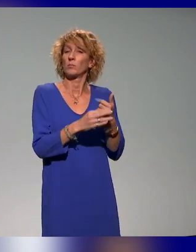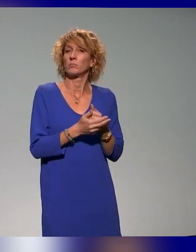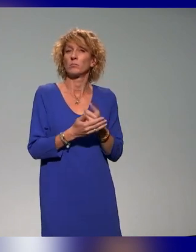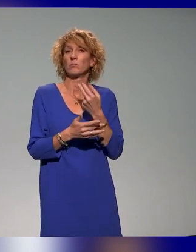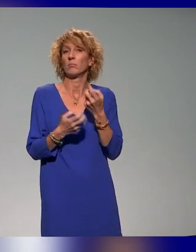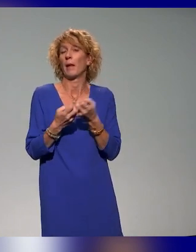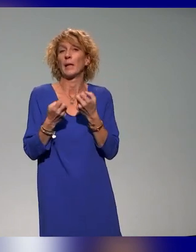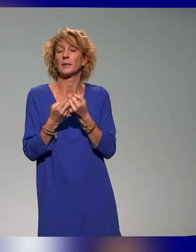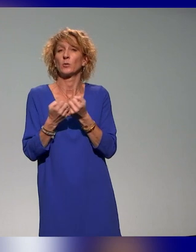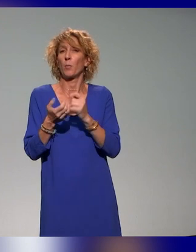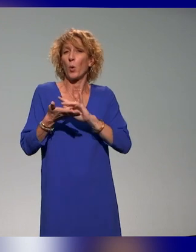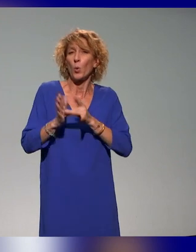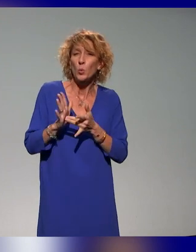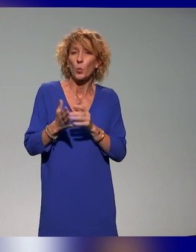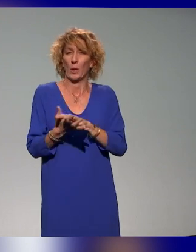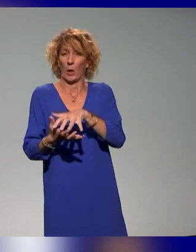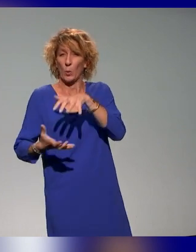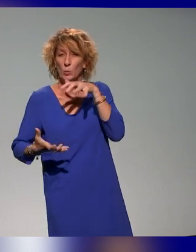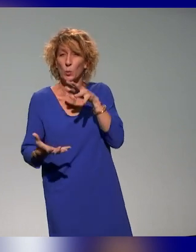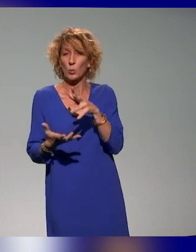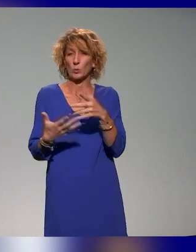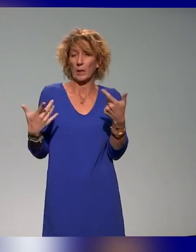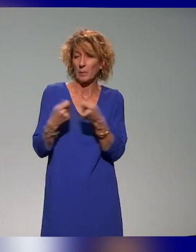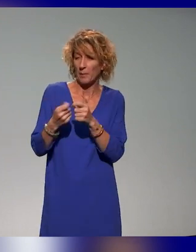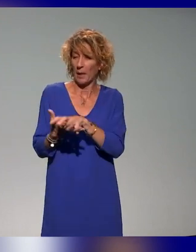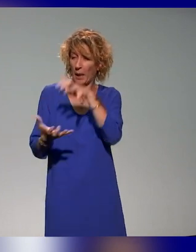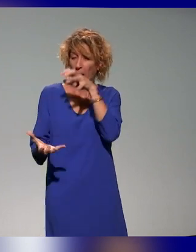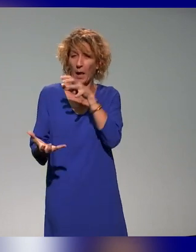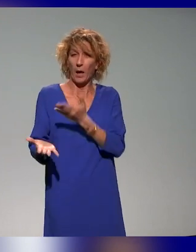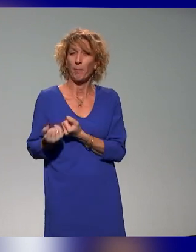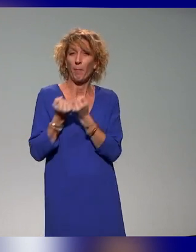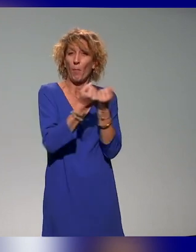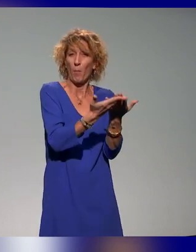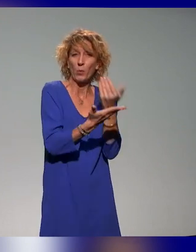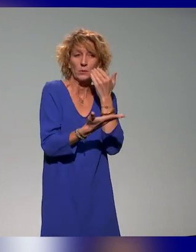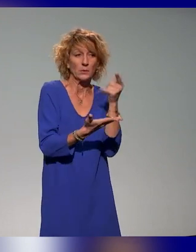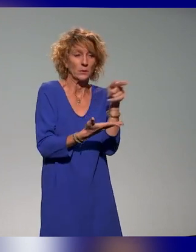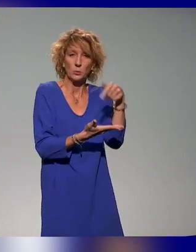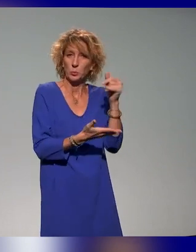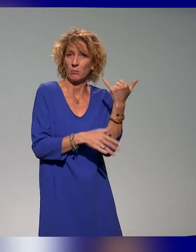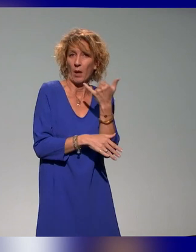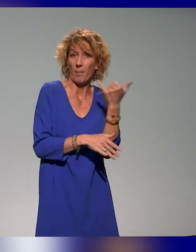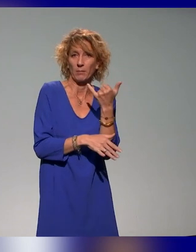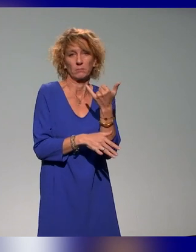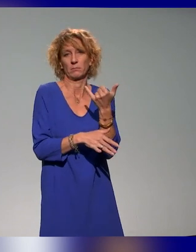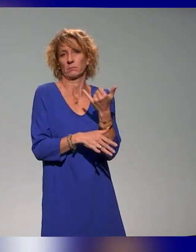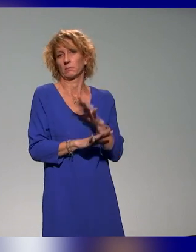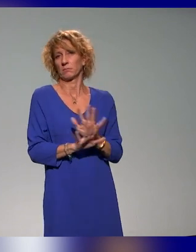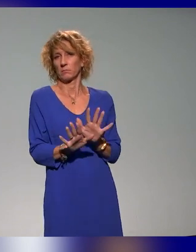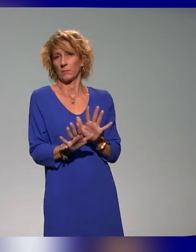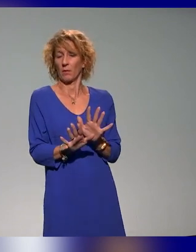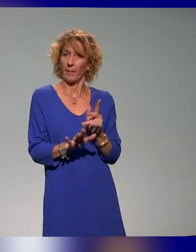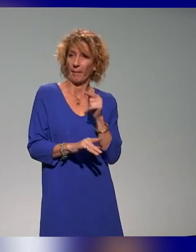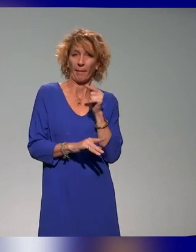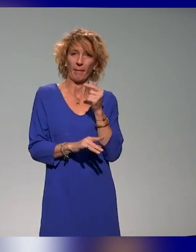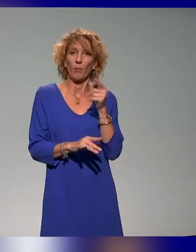proposer toutes les ressources, toutes les activités si on ne s'en sert pas. Parce que ça va, pour un étudiant, pas apporter grand-chose, mais pour